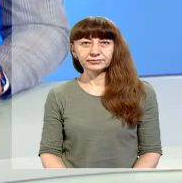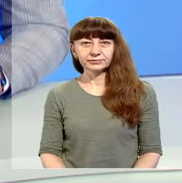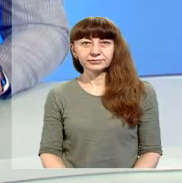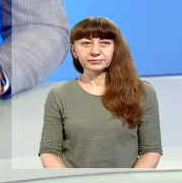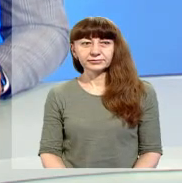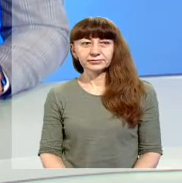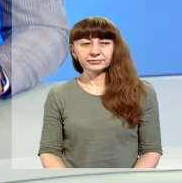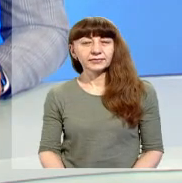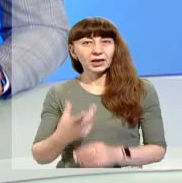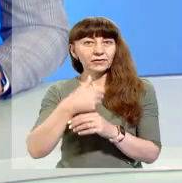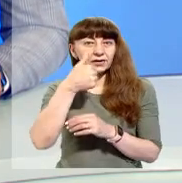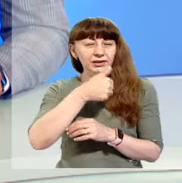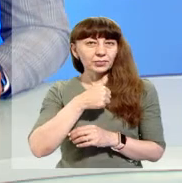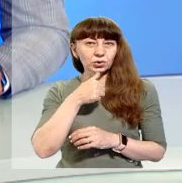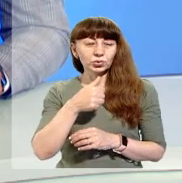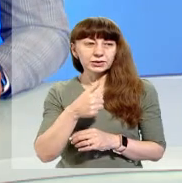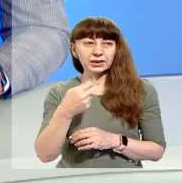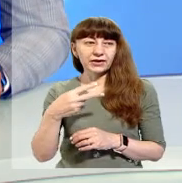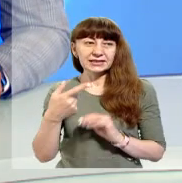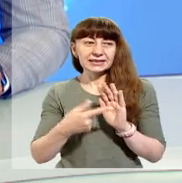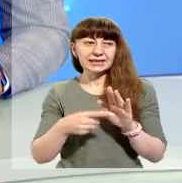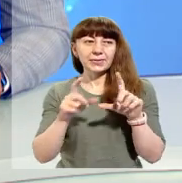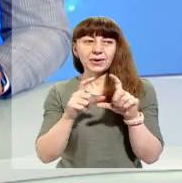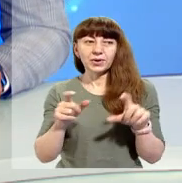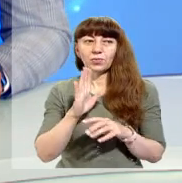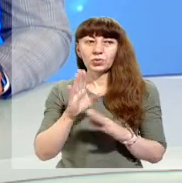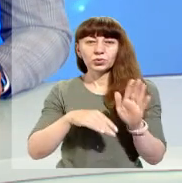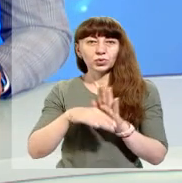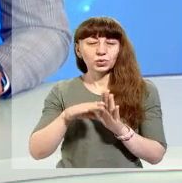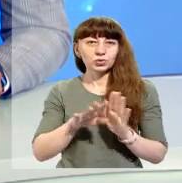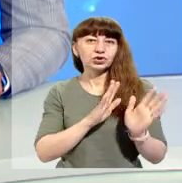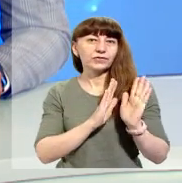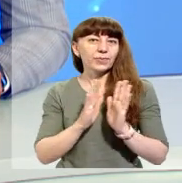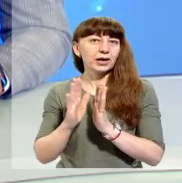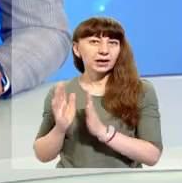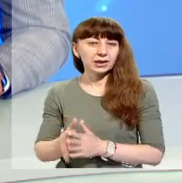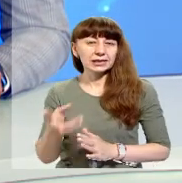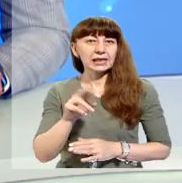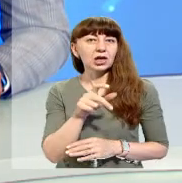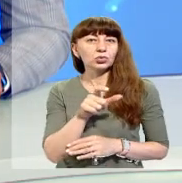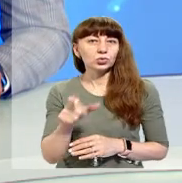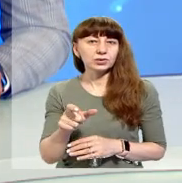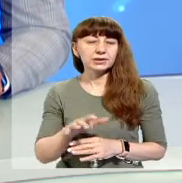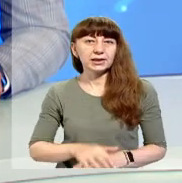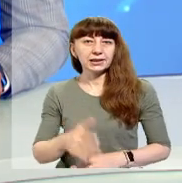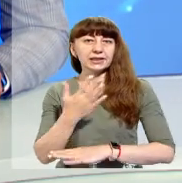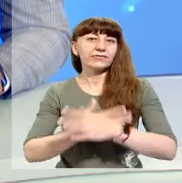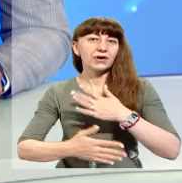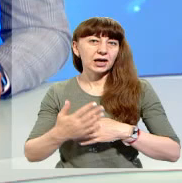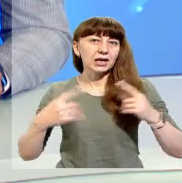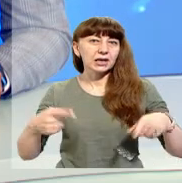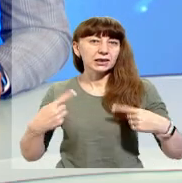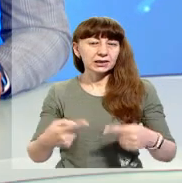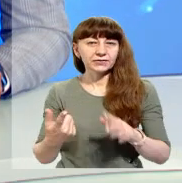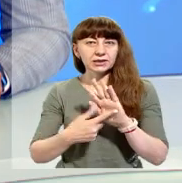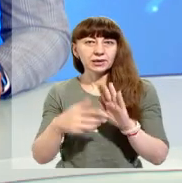Биыл Қостанай қаласында 27 нысан мүмкіндігі шектеулі жандарға лайықталып ретке келтіріледі. Оның 7-і денсаулық сақтау, 18-і білім